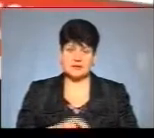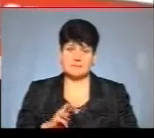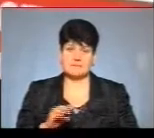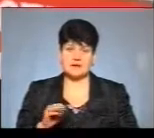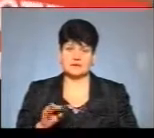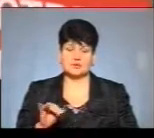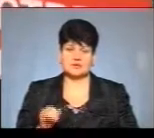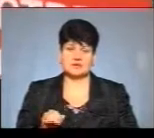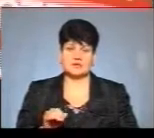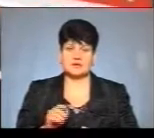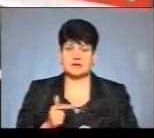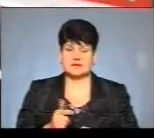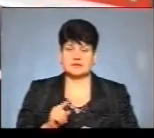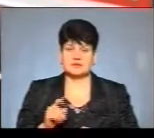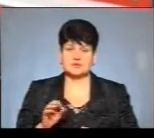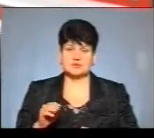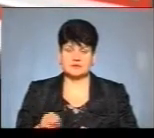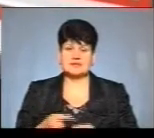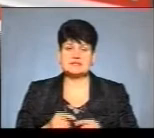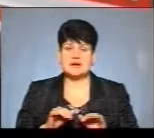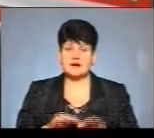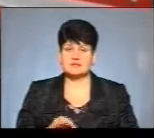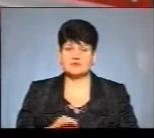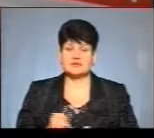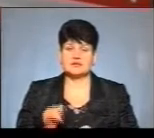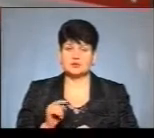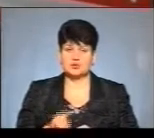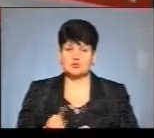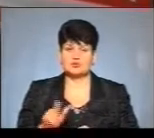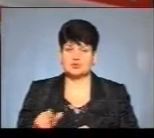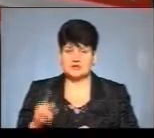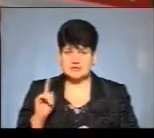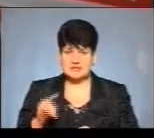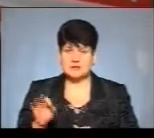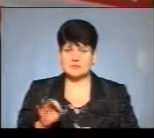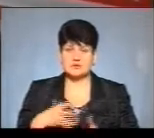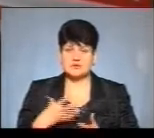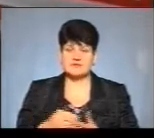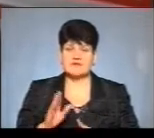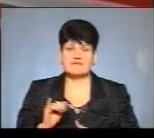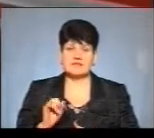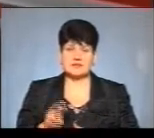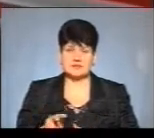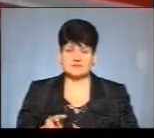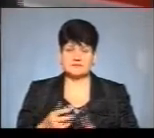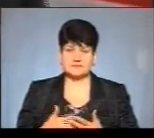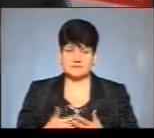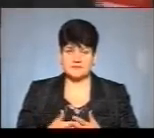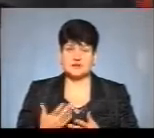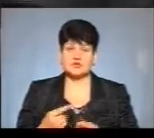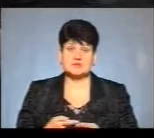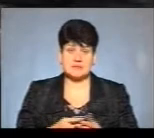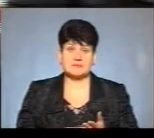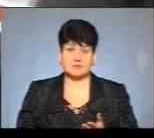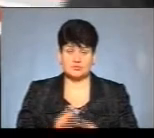здоров'я Галина Зот. Ця акція відбувається для того, щоб люди знали про свій ВІЛ-статус. Якщо такий буде